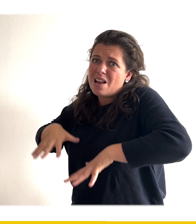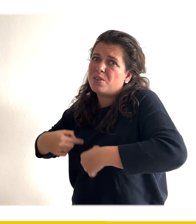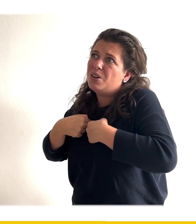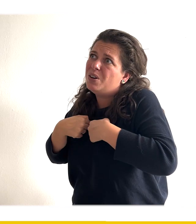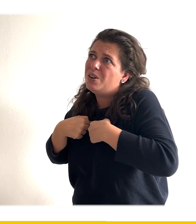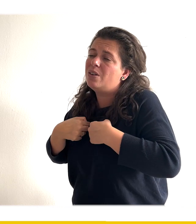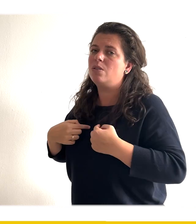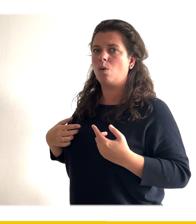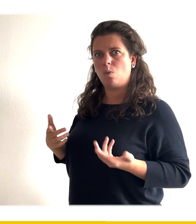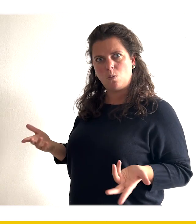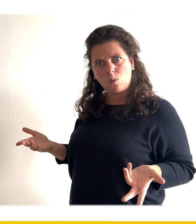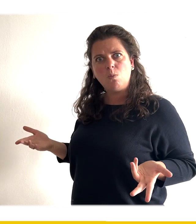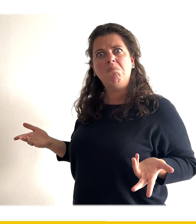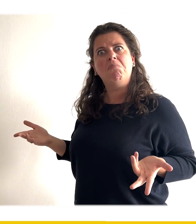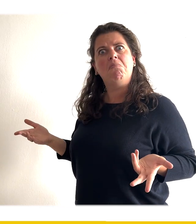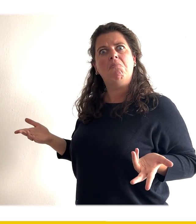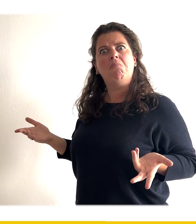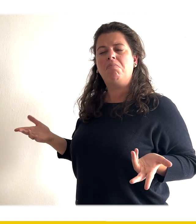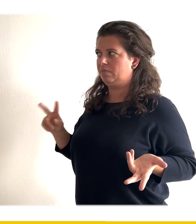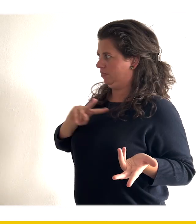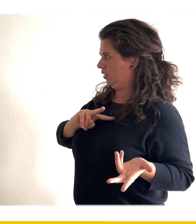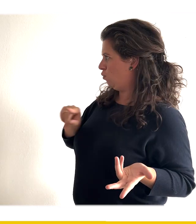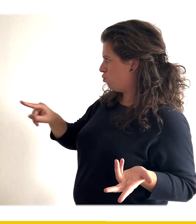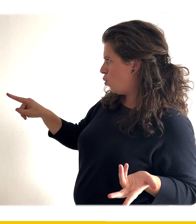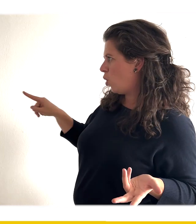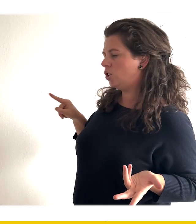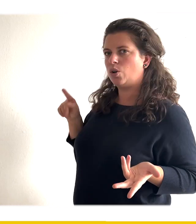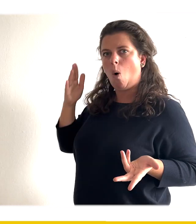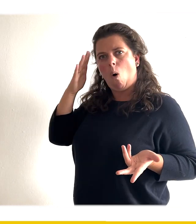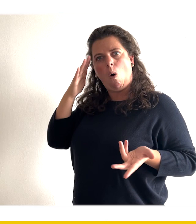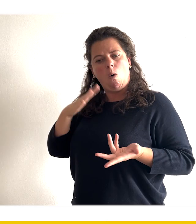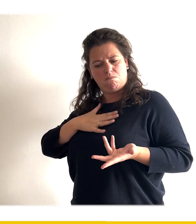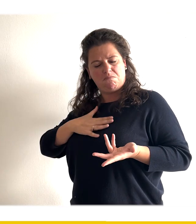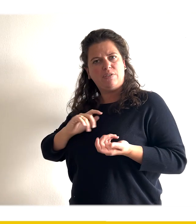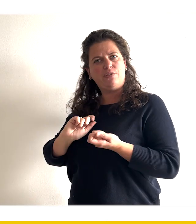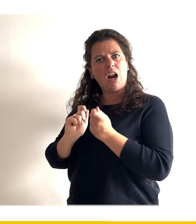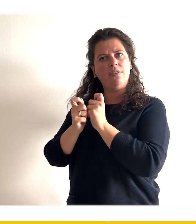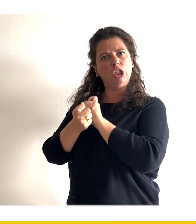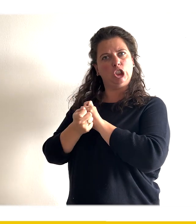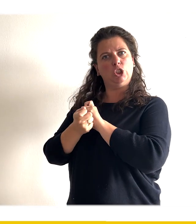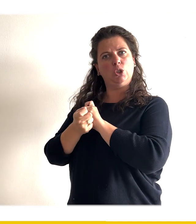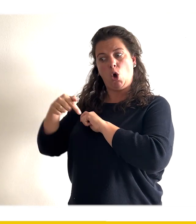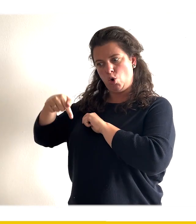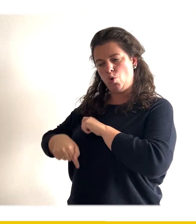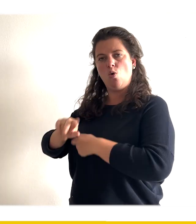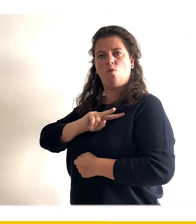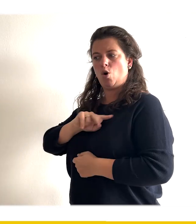Wow, wat zijn zijn broers veranderd? Ze komen nu voor hun broertje